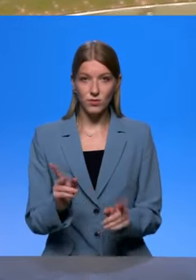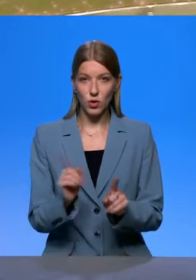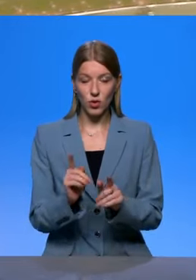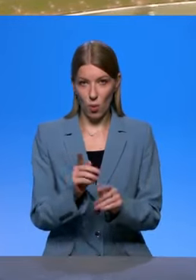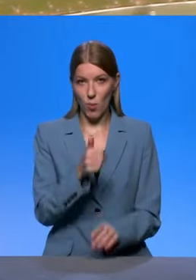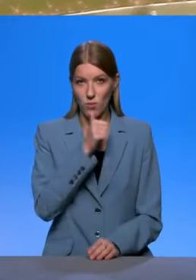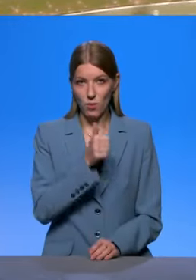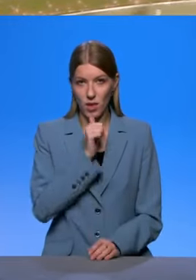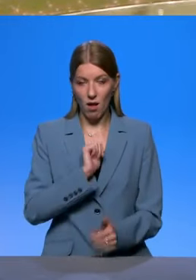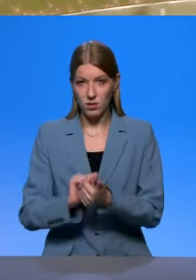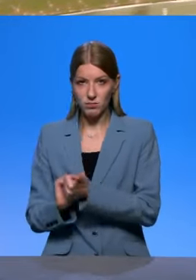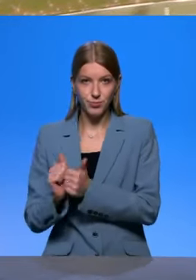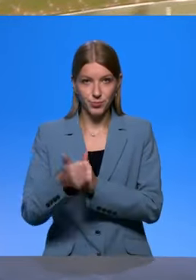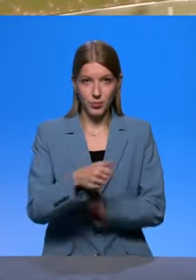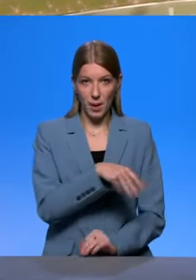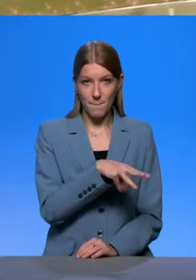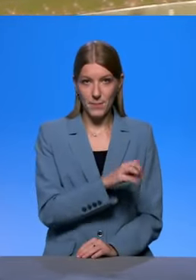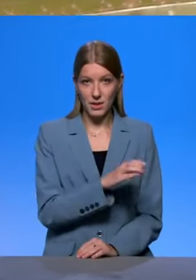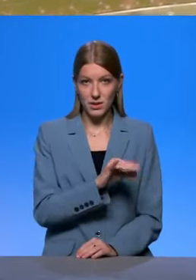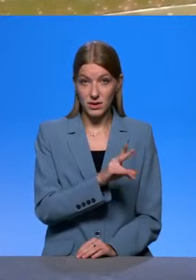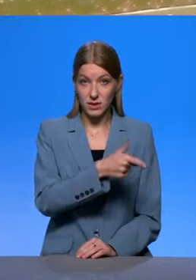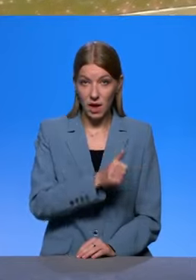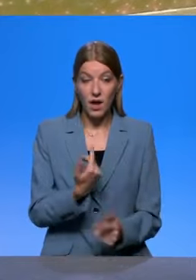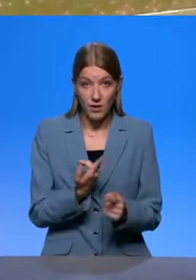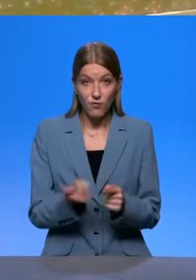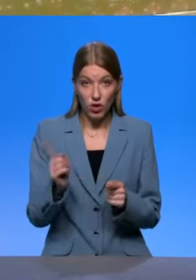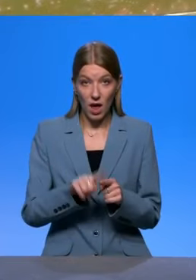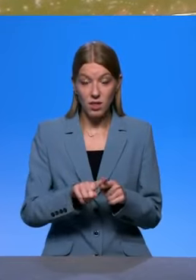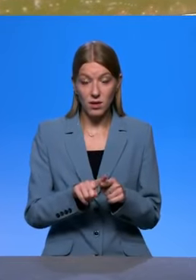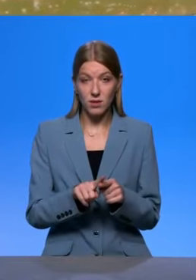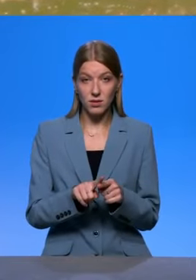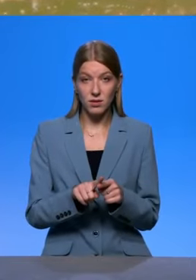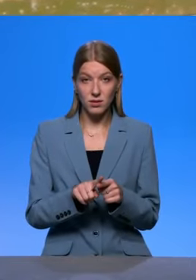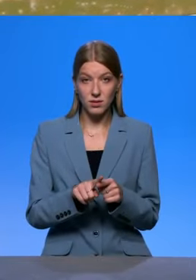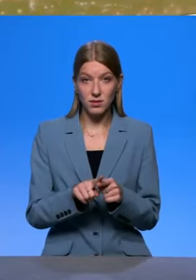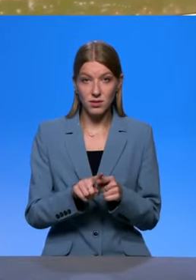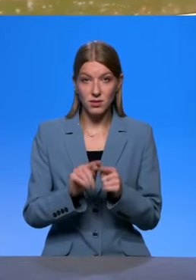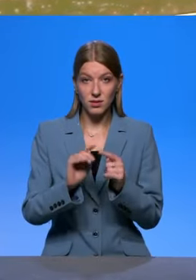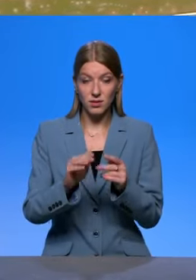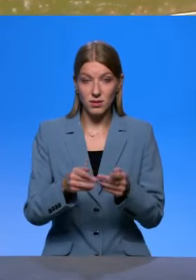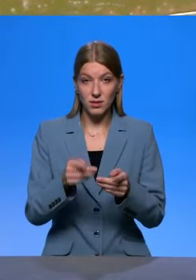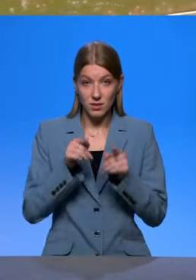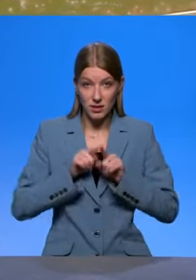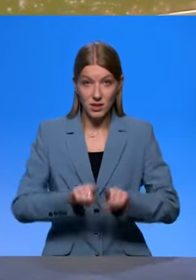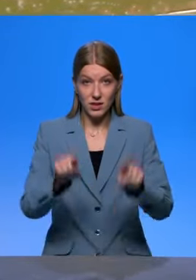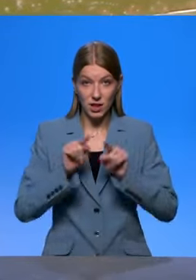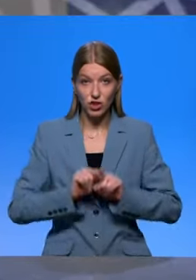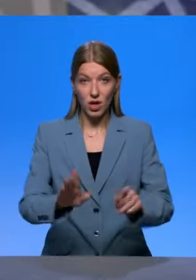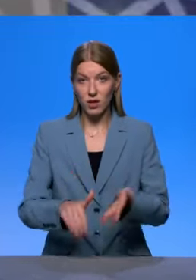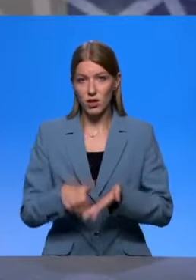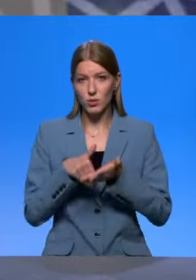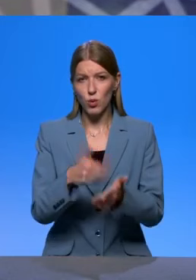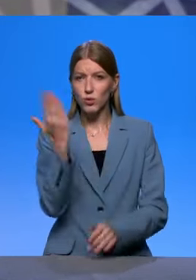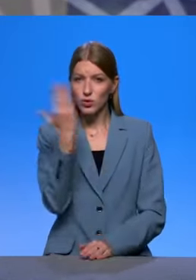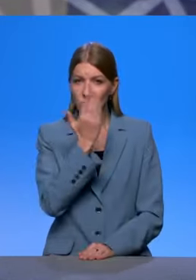так далее. То есть вот это вот само по себе насаждение через сериалы, через какие-то вот